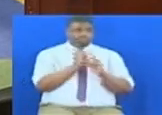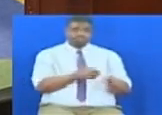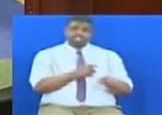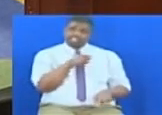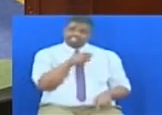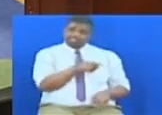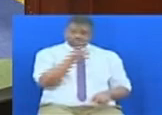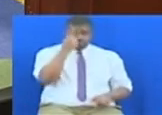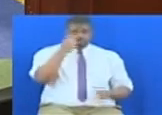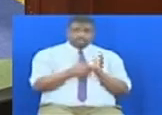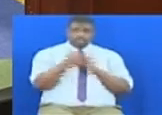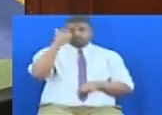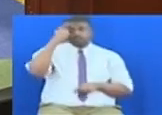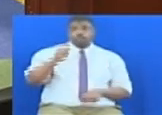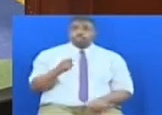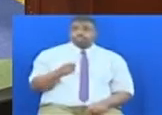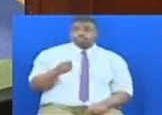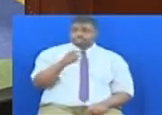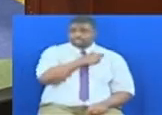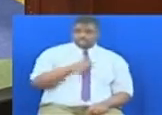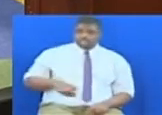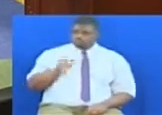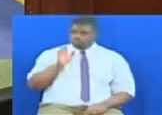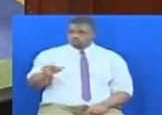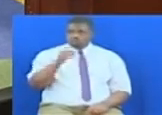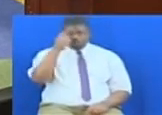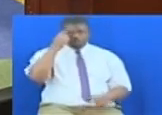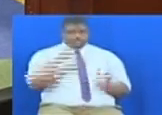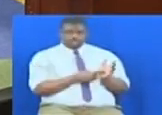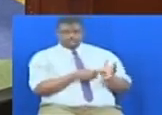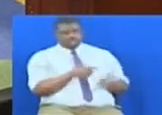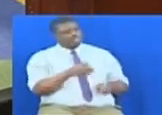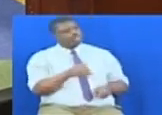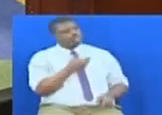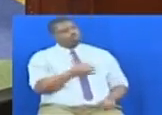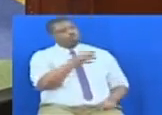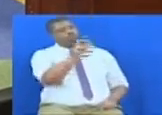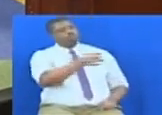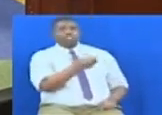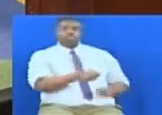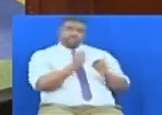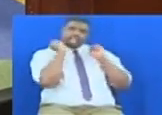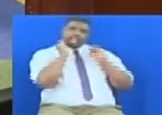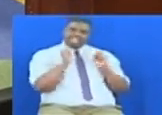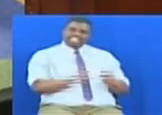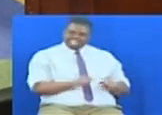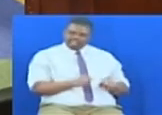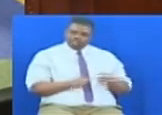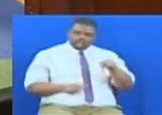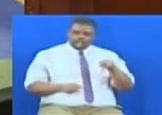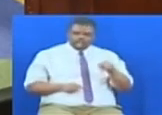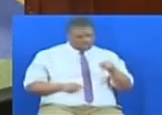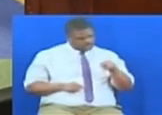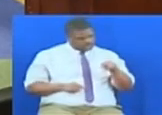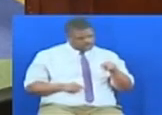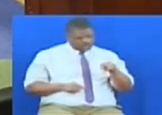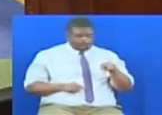Maana yake wanamwamini rais wao, na maana yake anastahili kupongezwa. Ningependa pamoja na